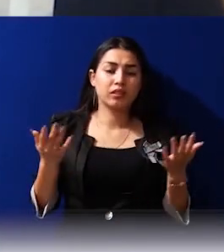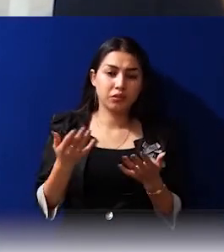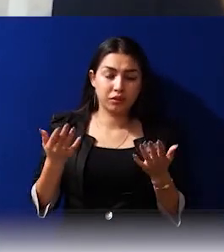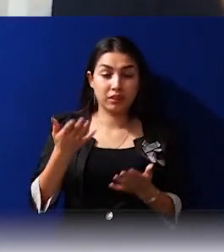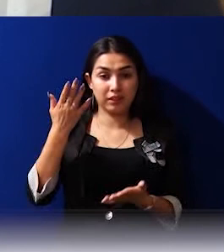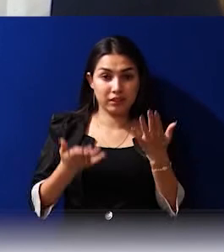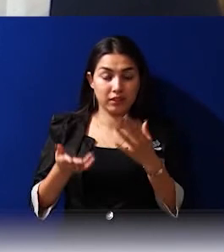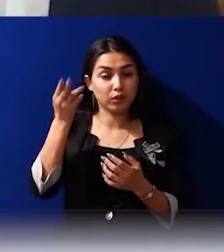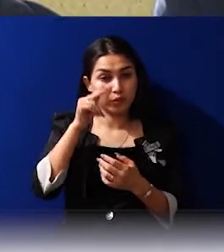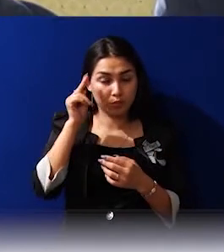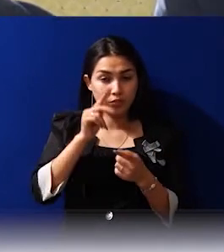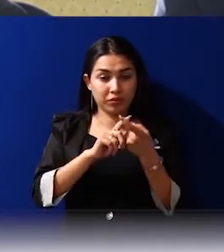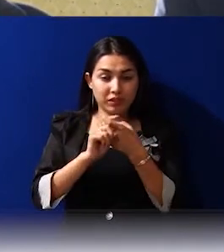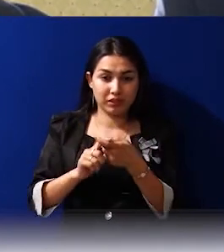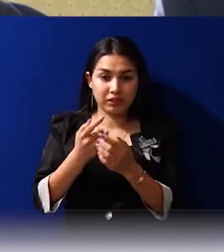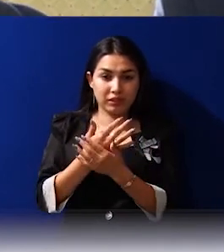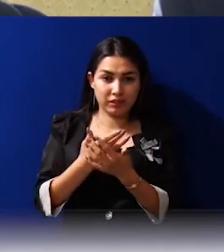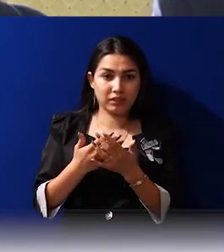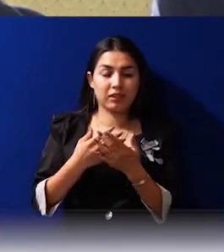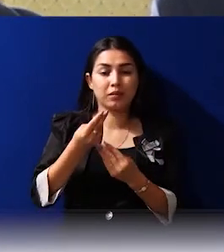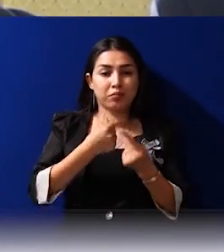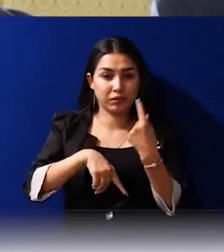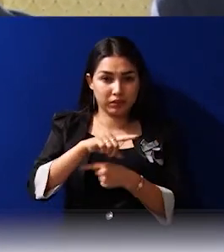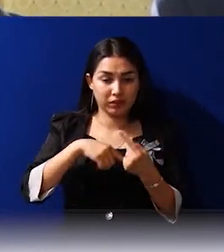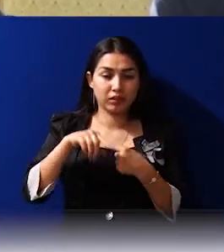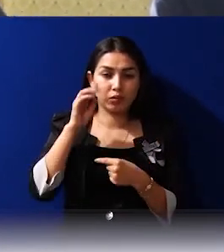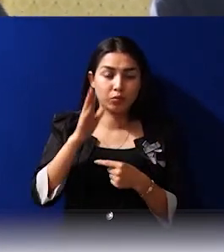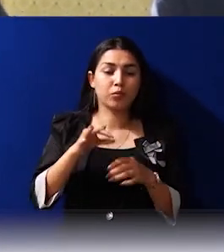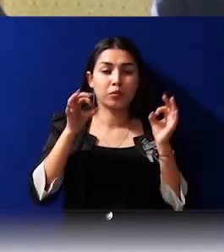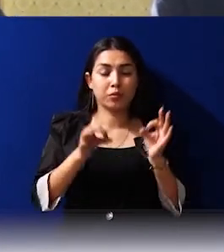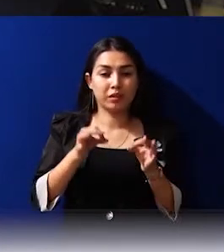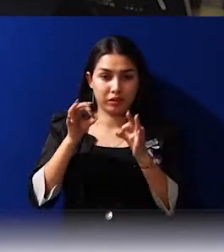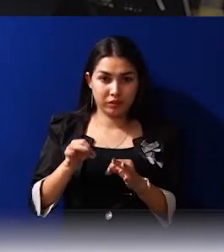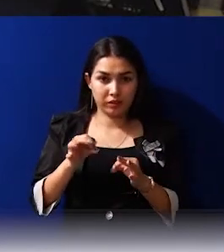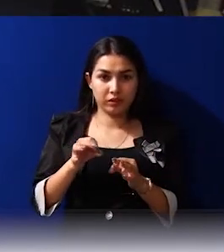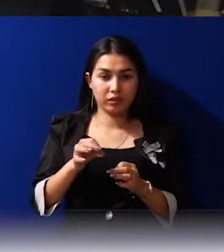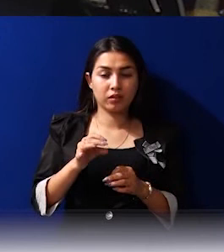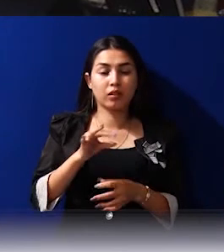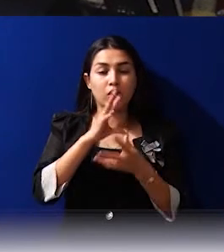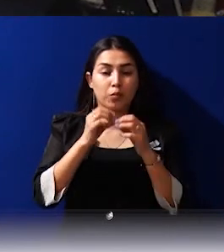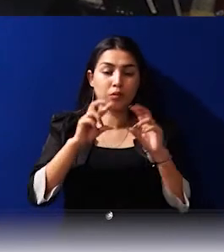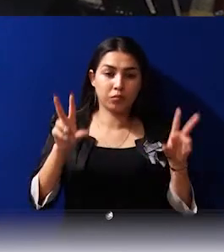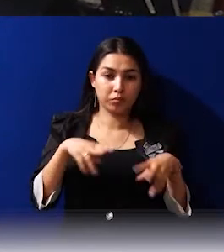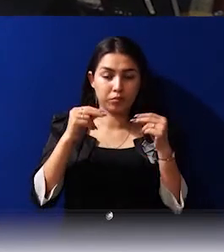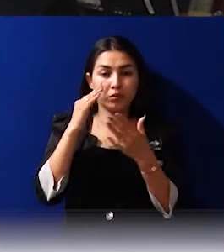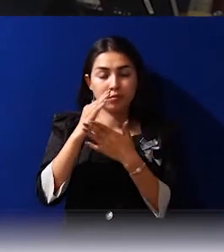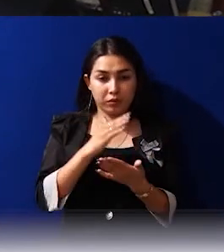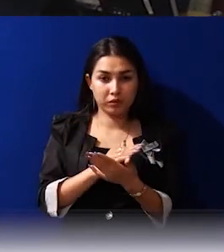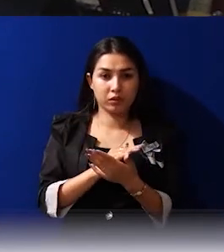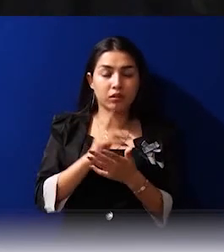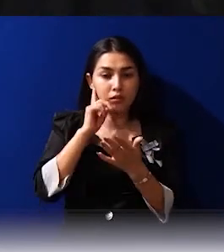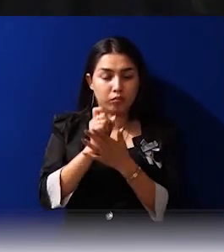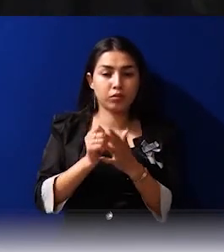Если обучение основам механизмам ведения бизнеса будет протекать на должном уровне, то и количество успешных проектов в регионе